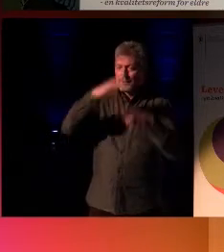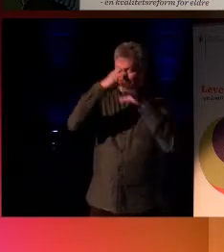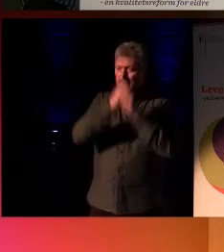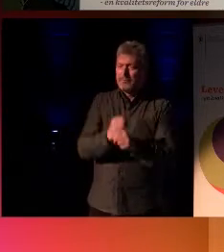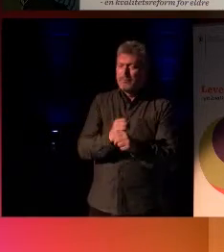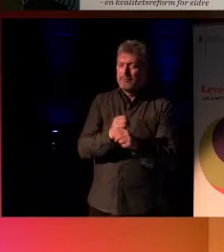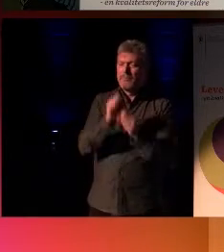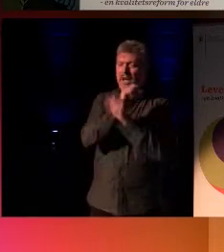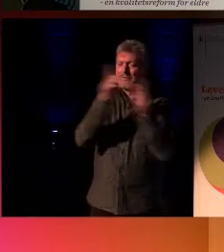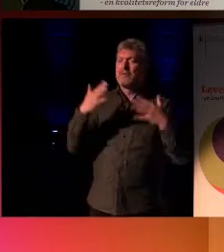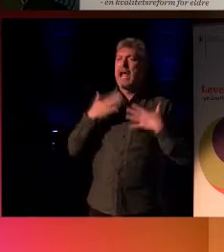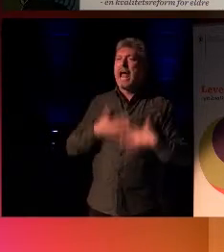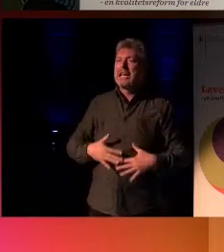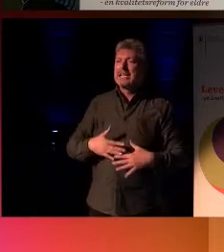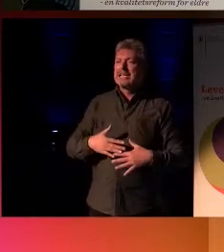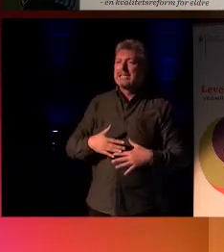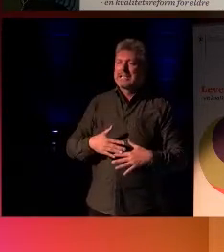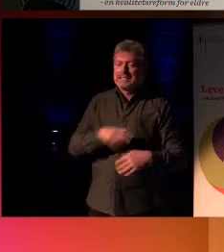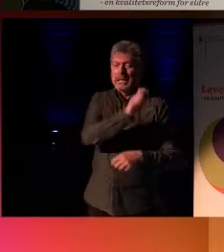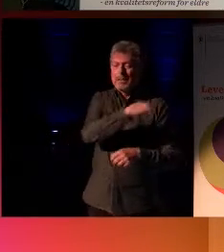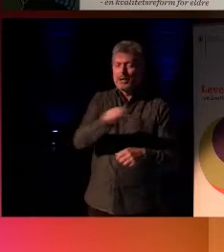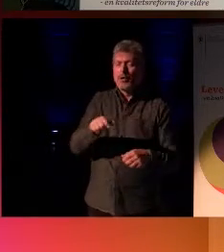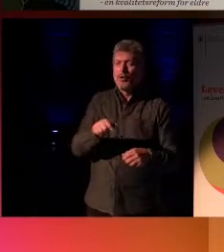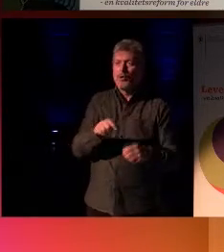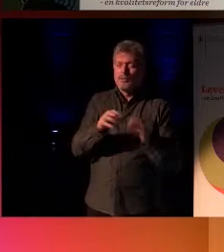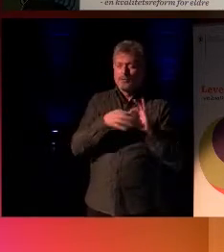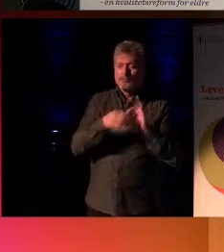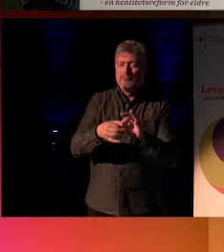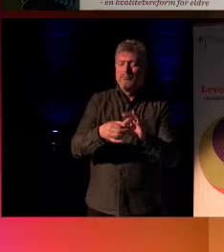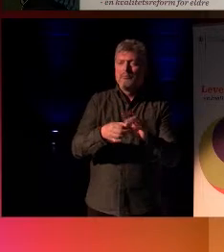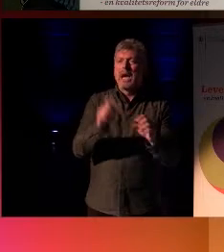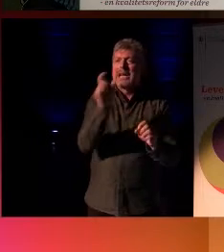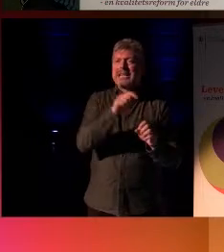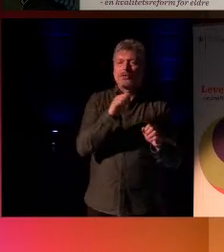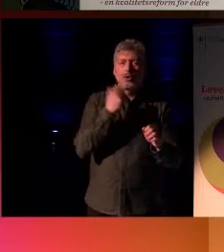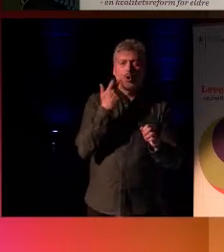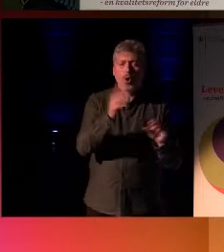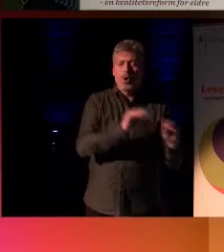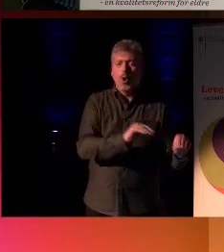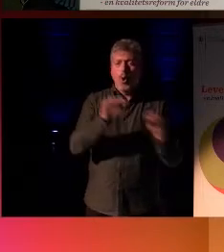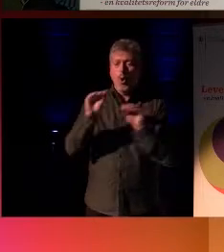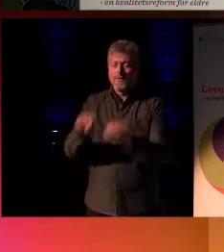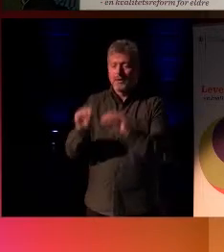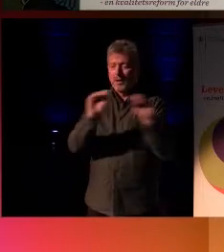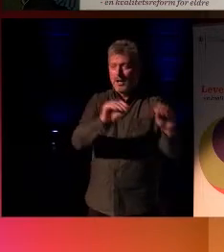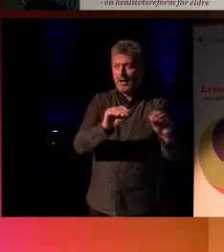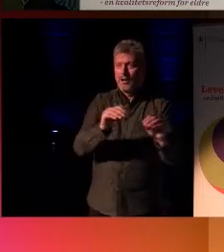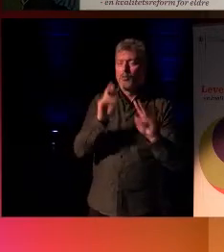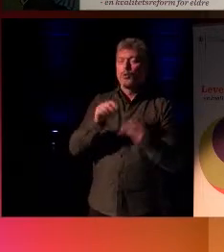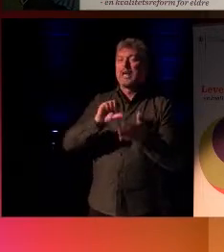om risikoen ved overgangene og bruke sjekklister i tillegg til pasientmedvirkning.